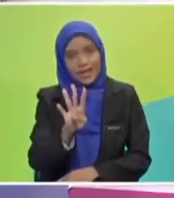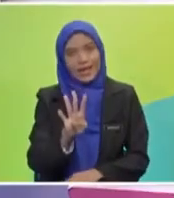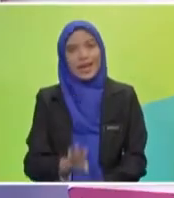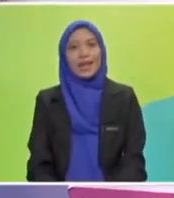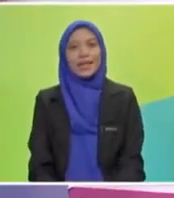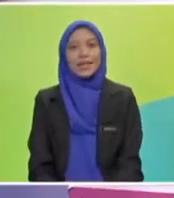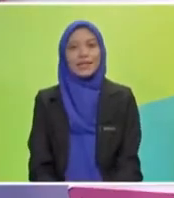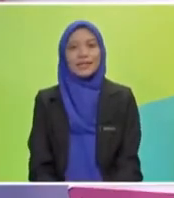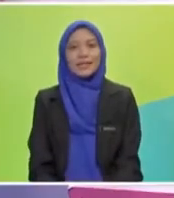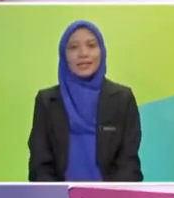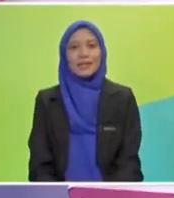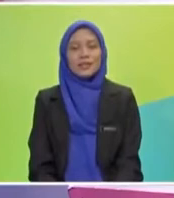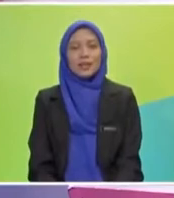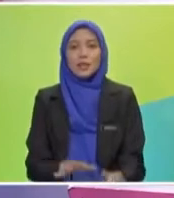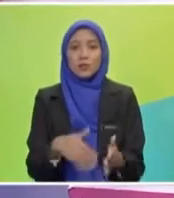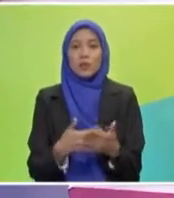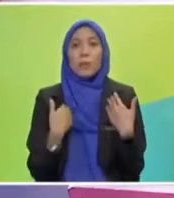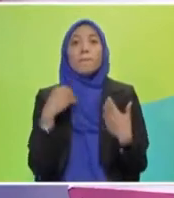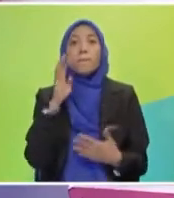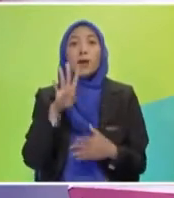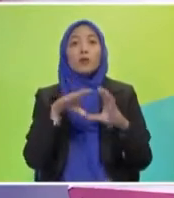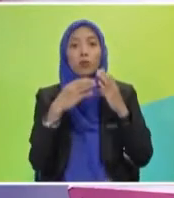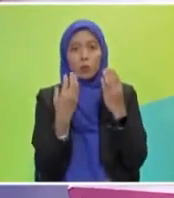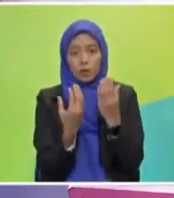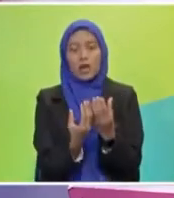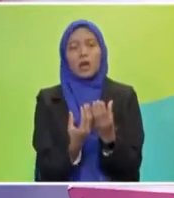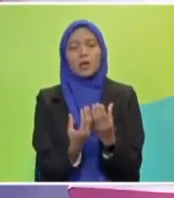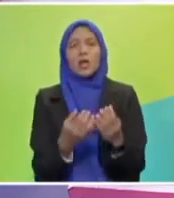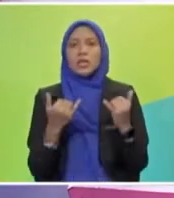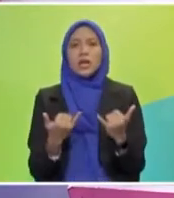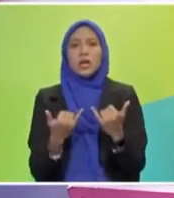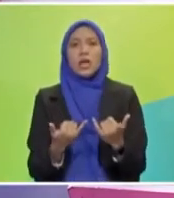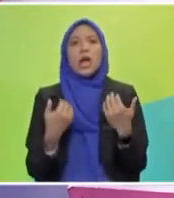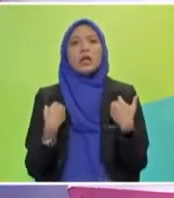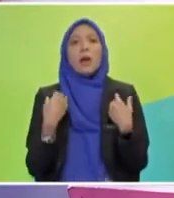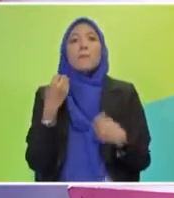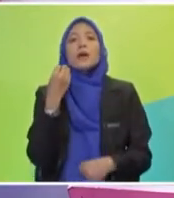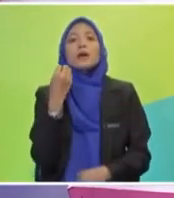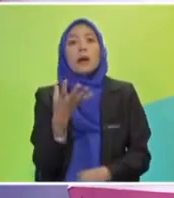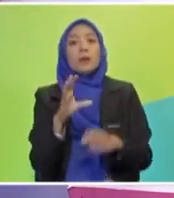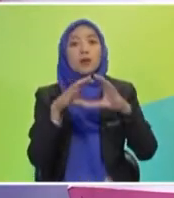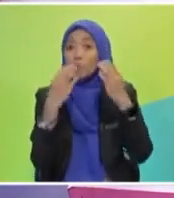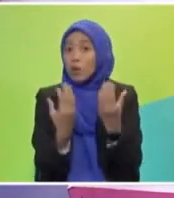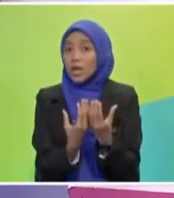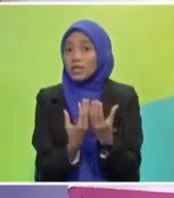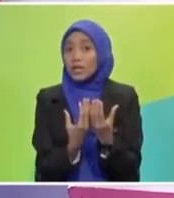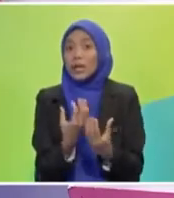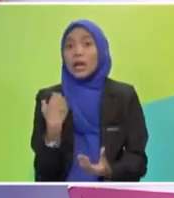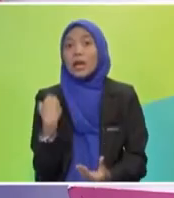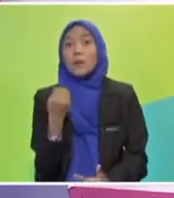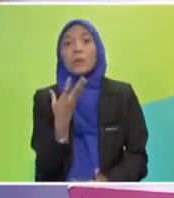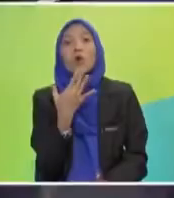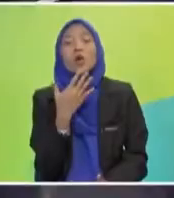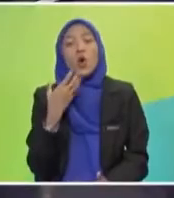empat. Dah ada empat kumpulan, cikgu. Okey, dah ada berapa kumpulan semua sekali yang di atas talian? Berapa kumpulan untuk yang warna